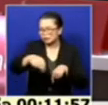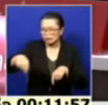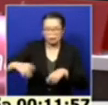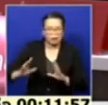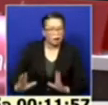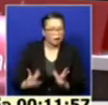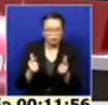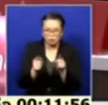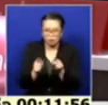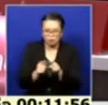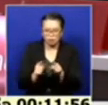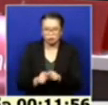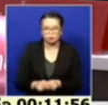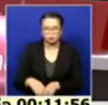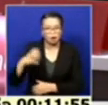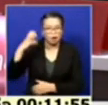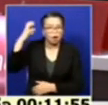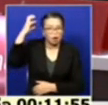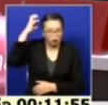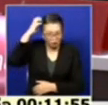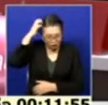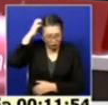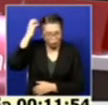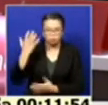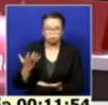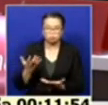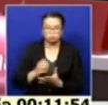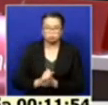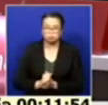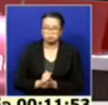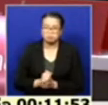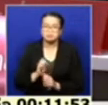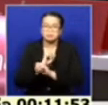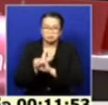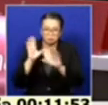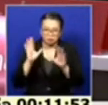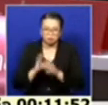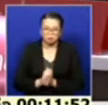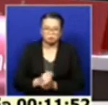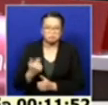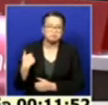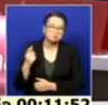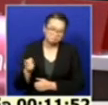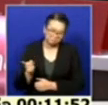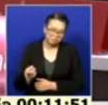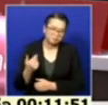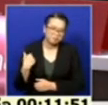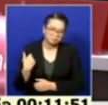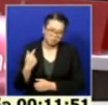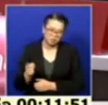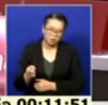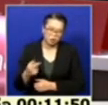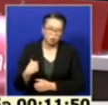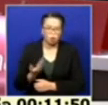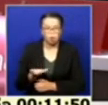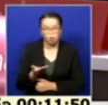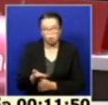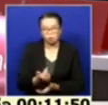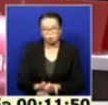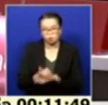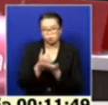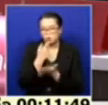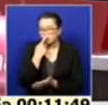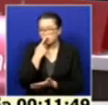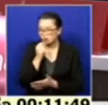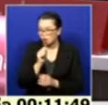านดูแลครอบคลุมหรือไม่ไม่เฉพาะเรื่องกรณีวันเฉลิมกรณีคนหายหลายประเทศในข้